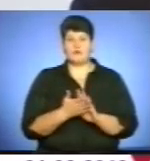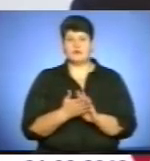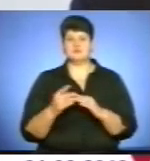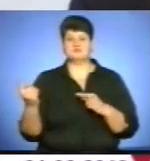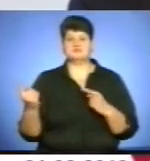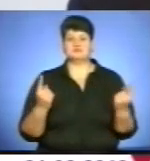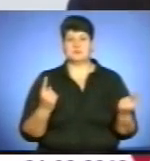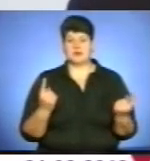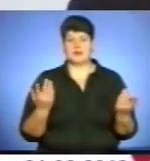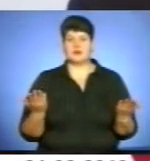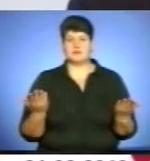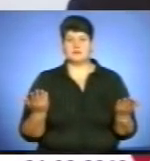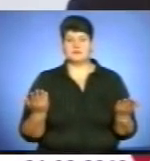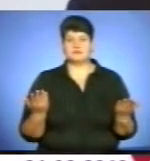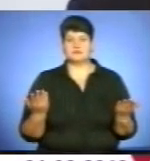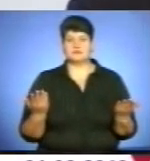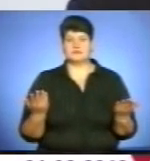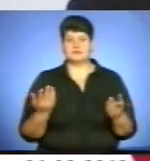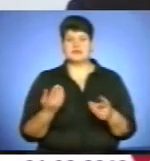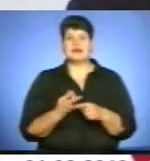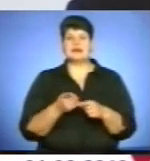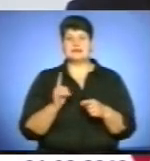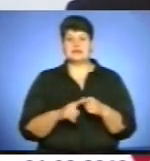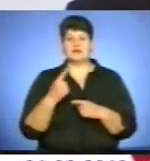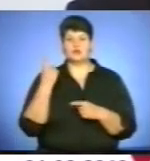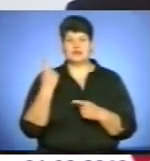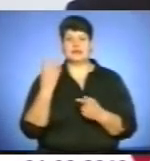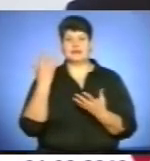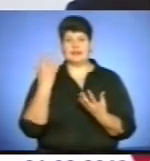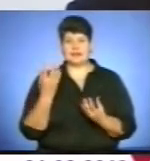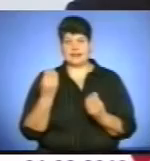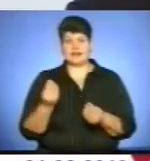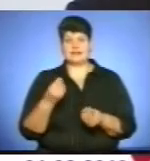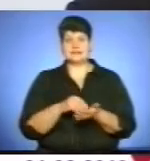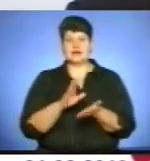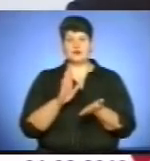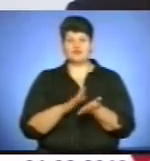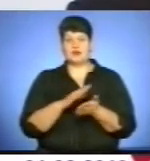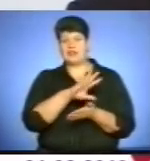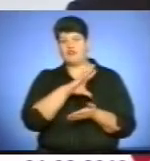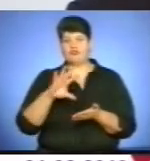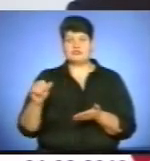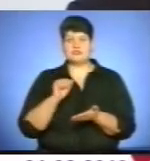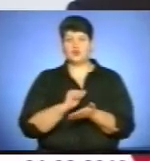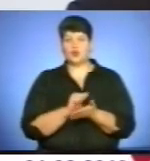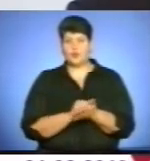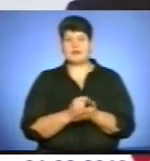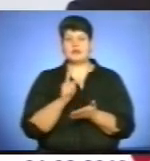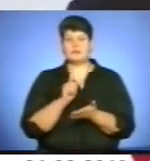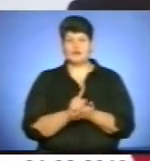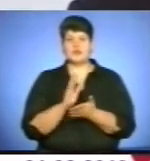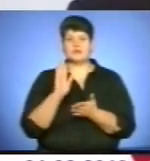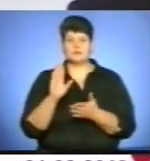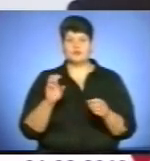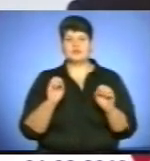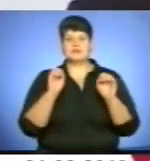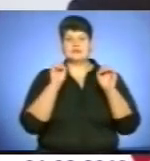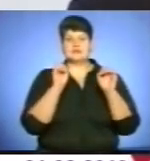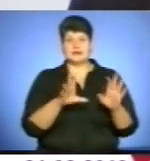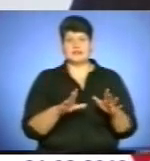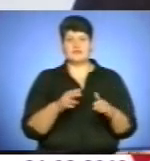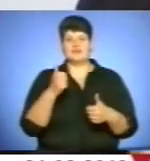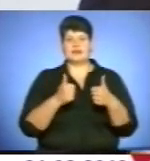мене, і на один день зареєстрували всі документи, які повинні бути подані до тендерного